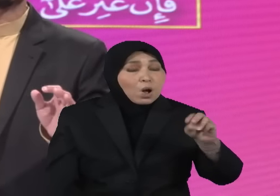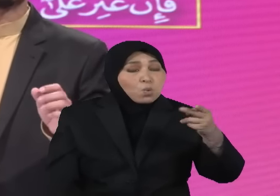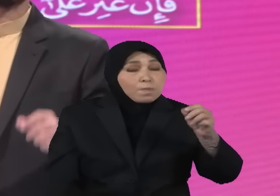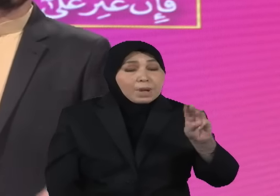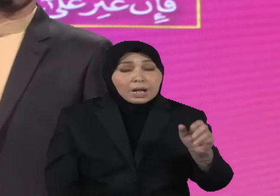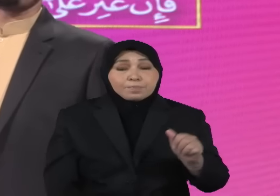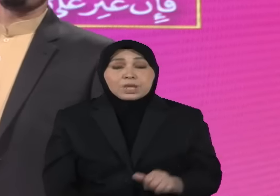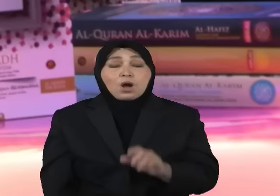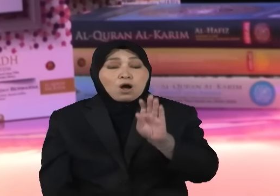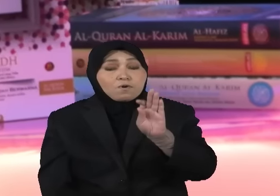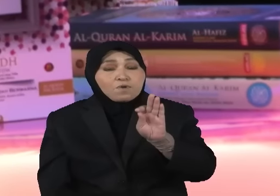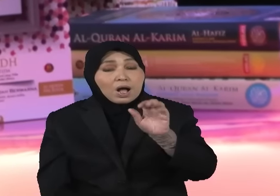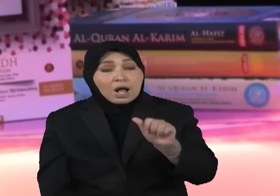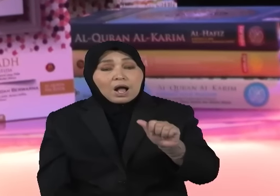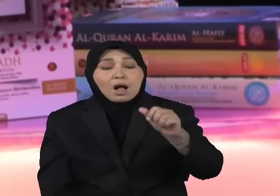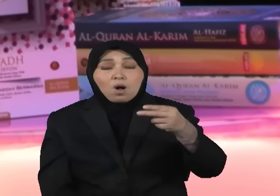maqamahuma